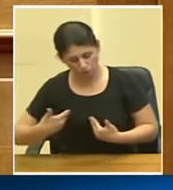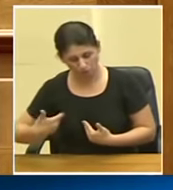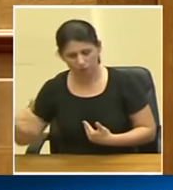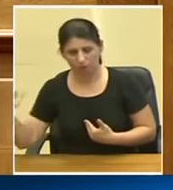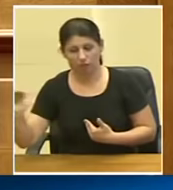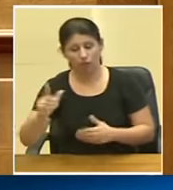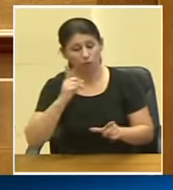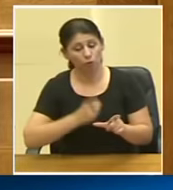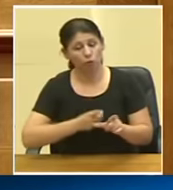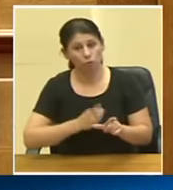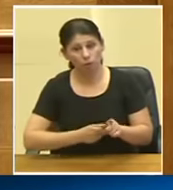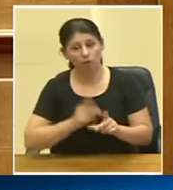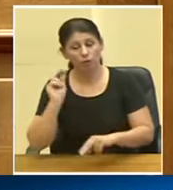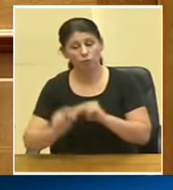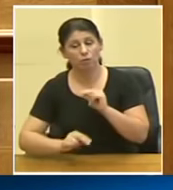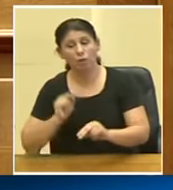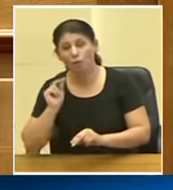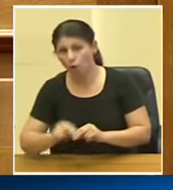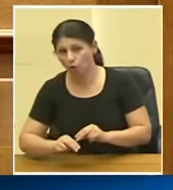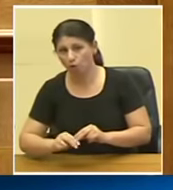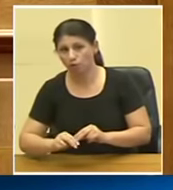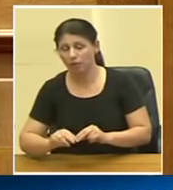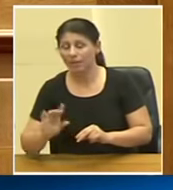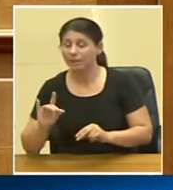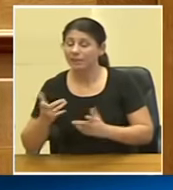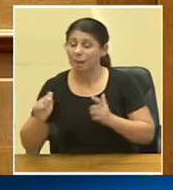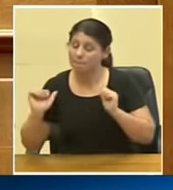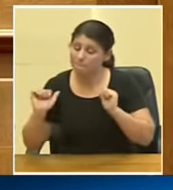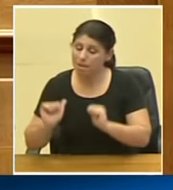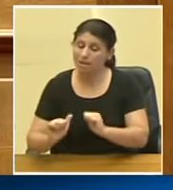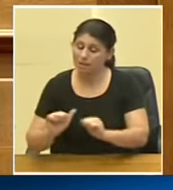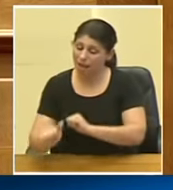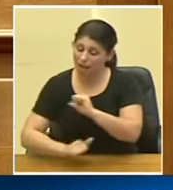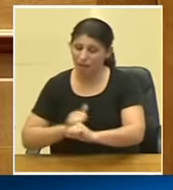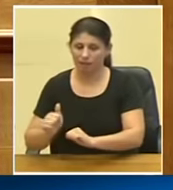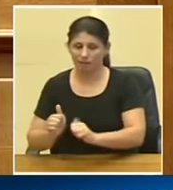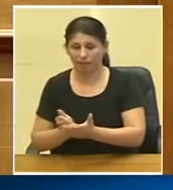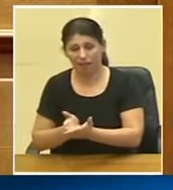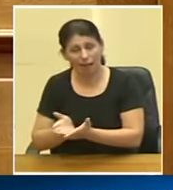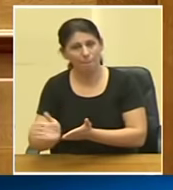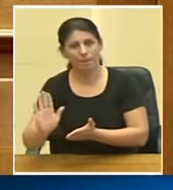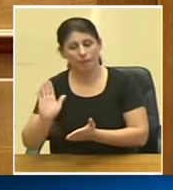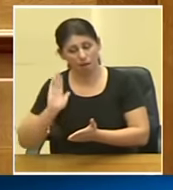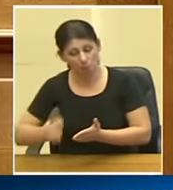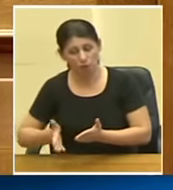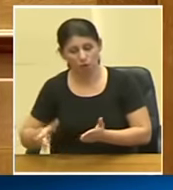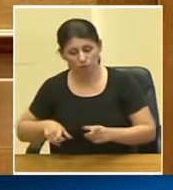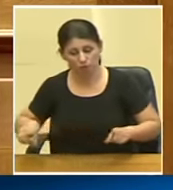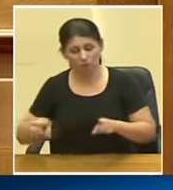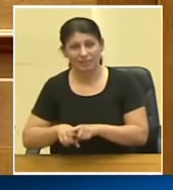το ΚΚΕ και τους ψηφοφόρους ή να πιέσουν να αλλάξετε τη γραμμή για να μπορέσουμε μαζί